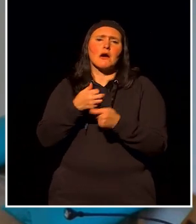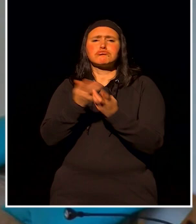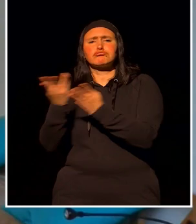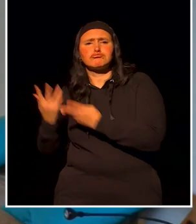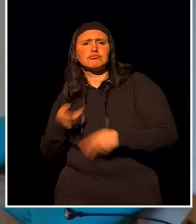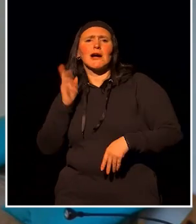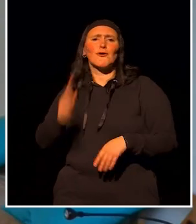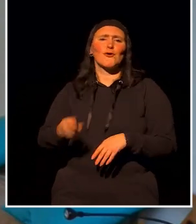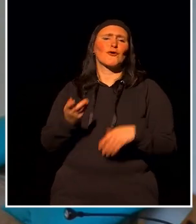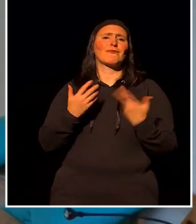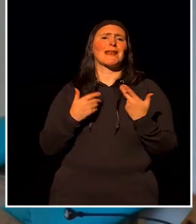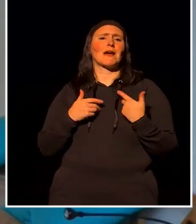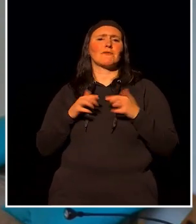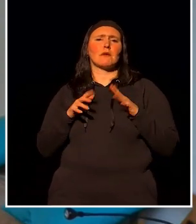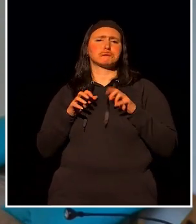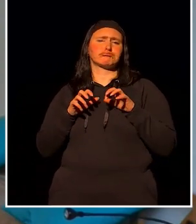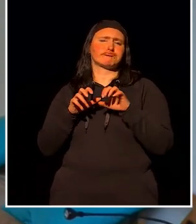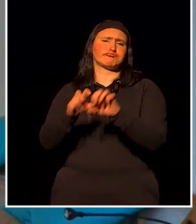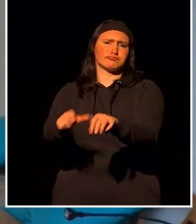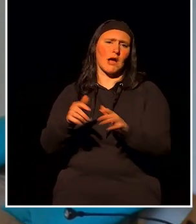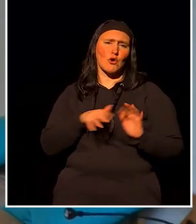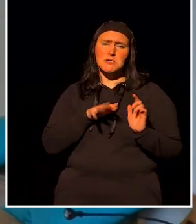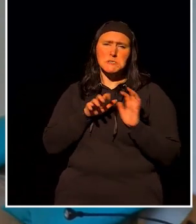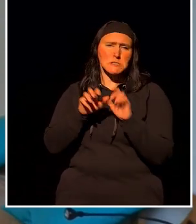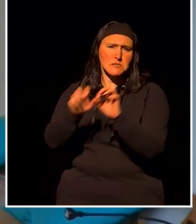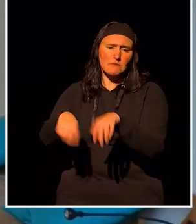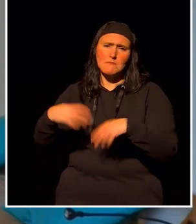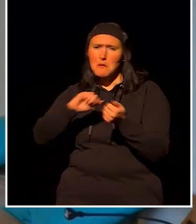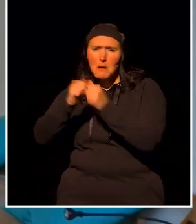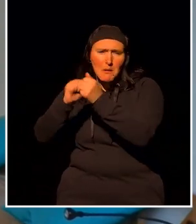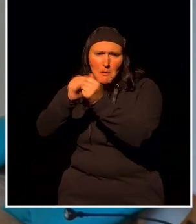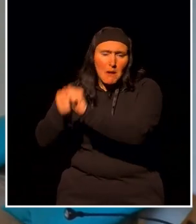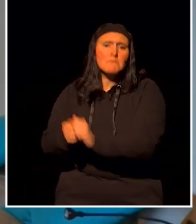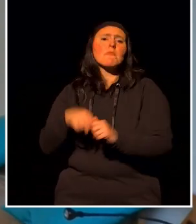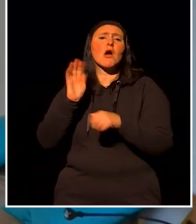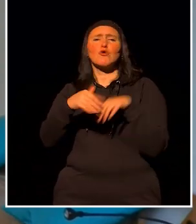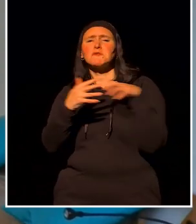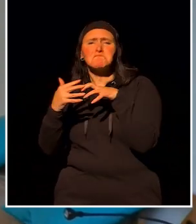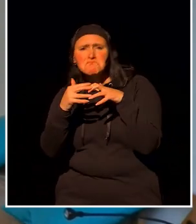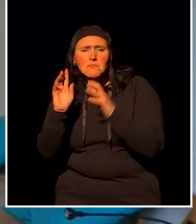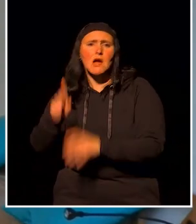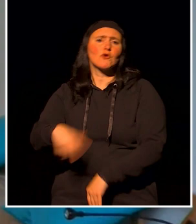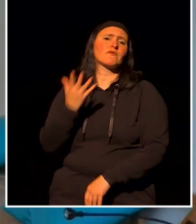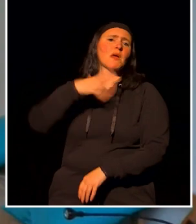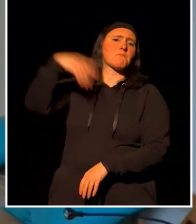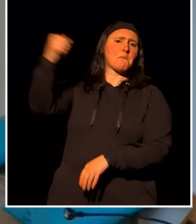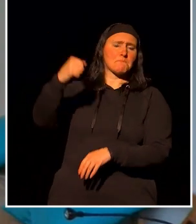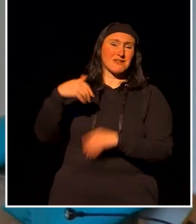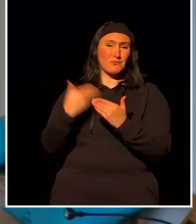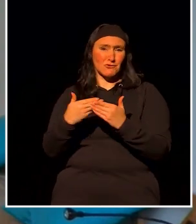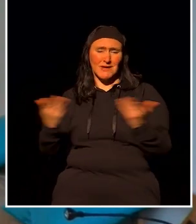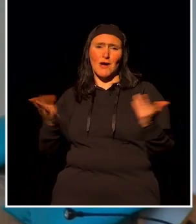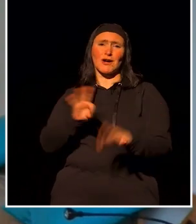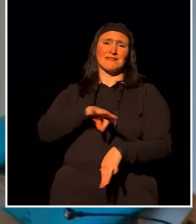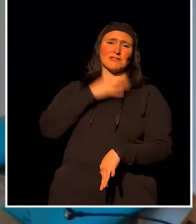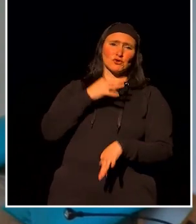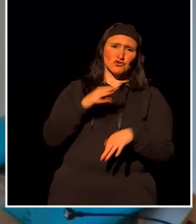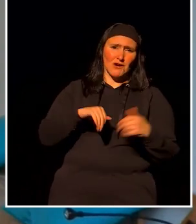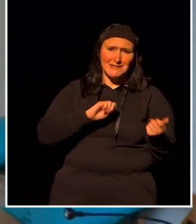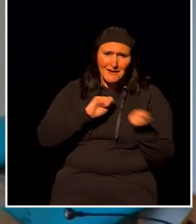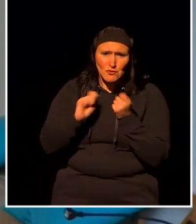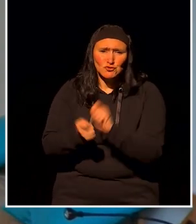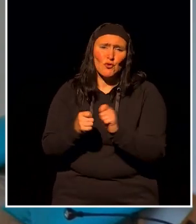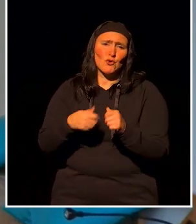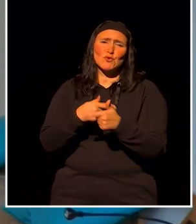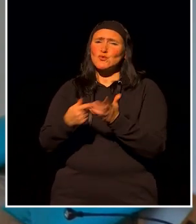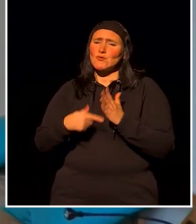Eroberungsfeldzügen, auch dem Versuch des Aufbaus eines Imperiums, auch die Idee lag, die Ideale der Französischen Revolution durchzusetzen, natürlich auch